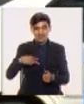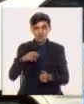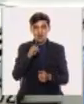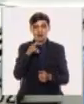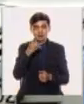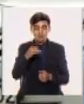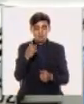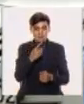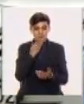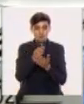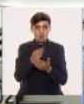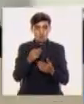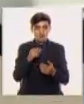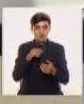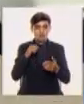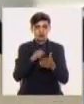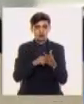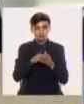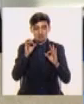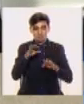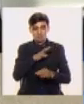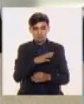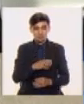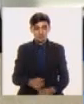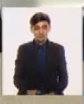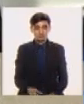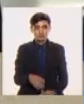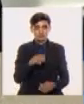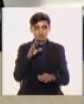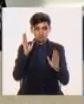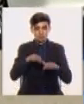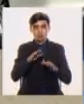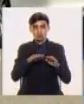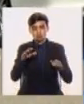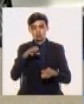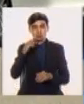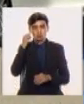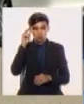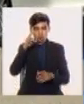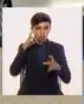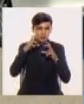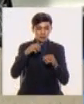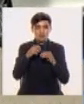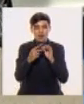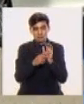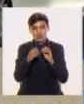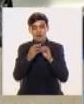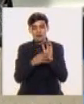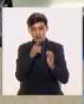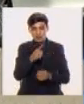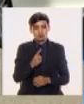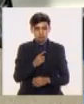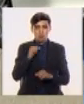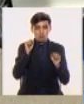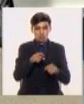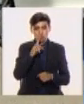первым высказал свое возмущение. Это ладно студенты, маленькие дети, которые 18-19 лет пришли получать права, они могут подождать. И